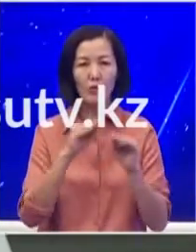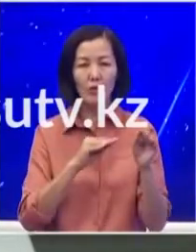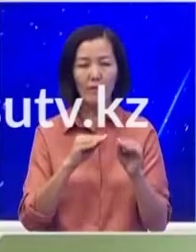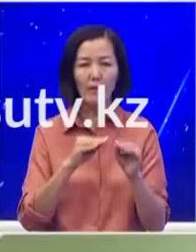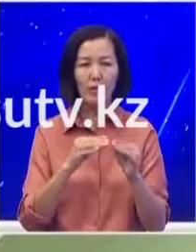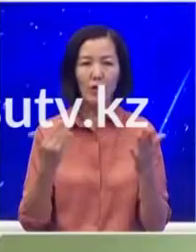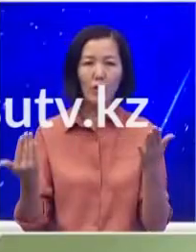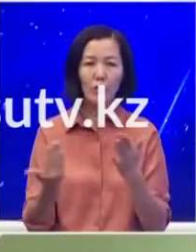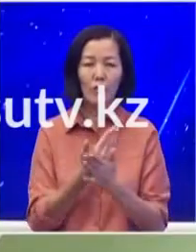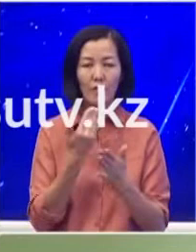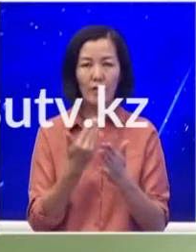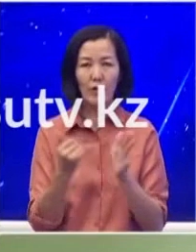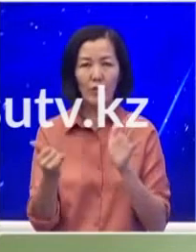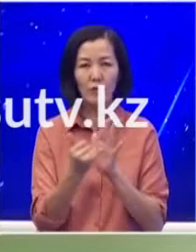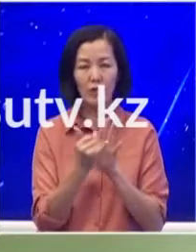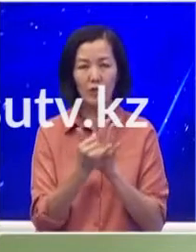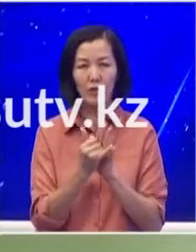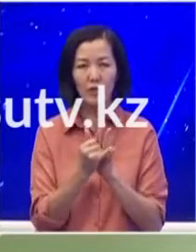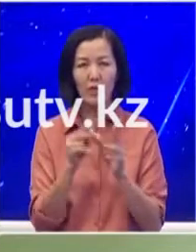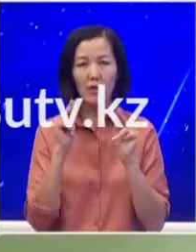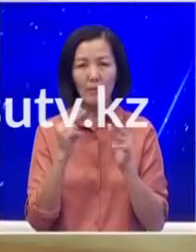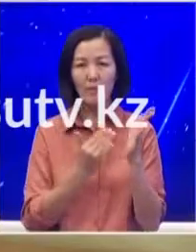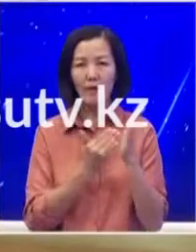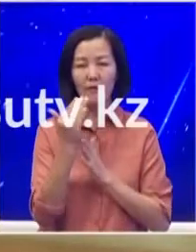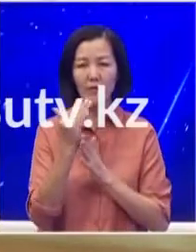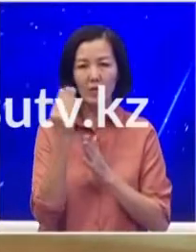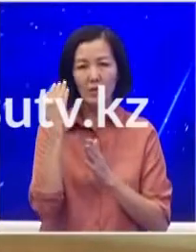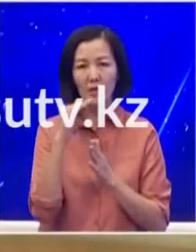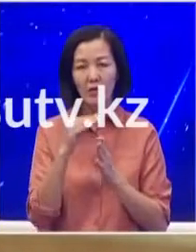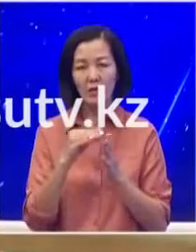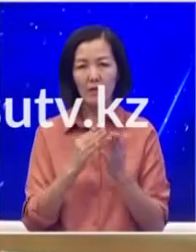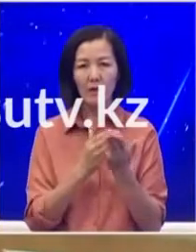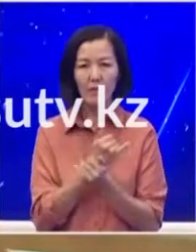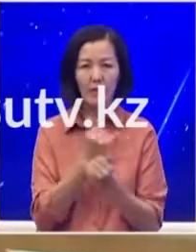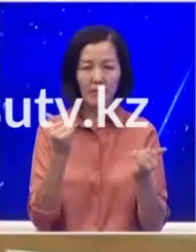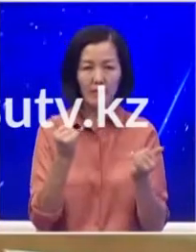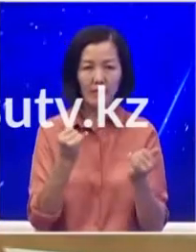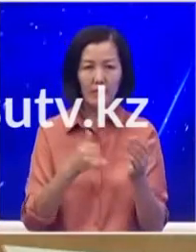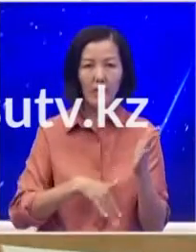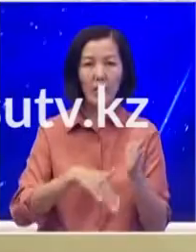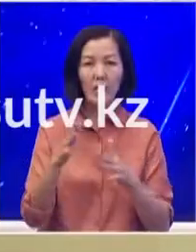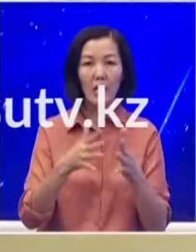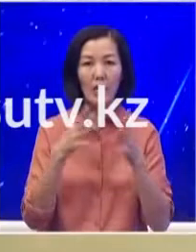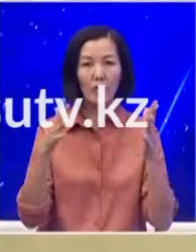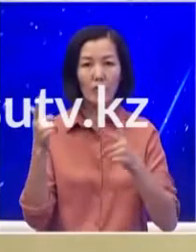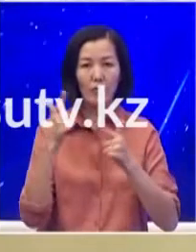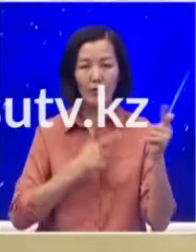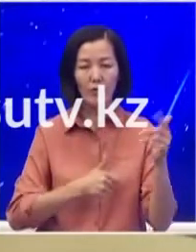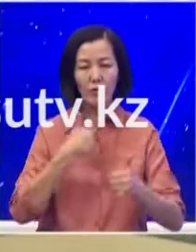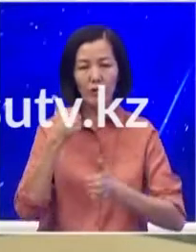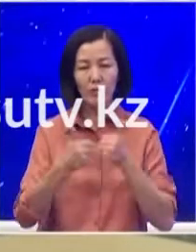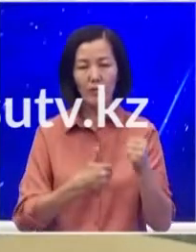Приобретено современное оборудование. Это, безусловно, повысит качество образовательных услуг и послужит огромным преимуществом при подготовке к